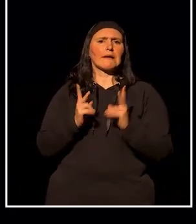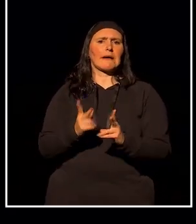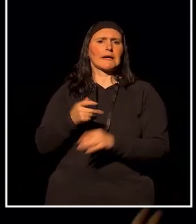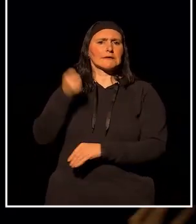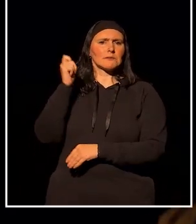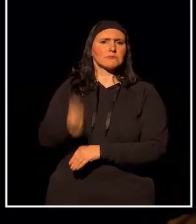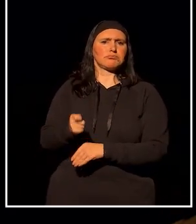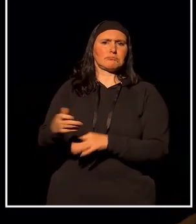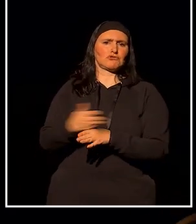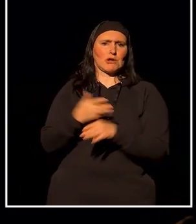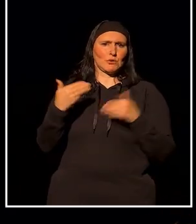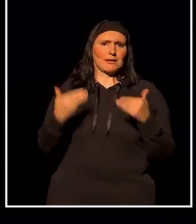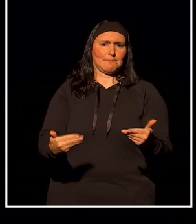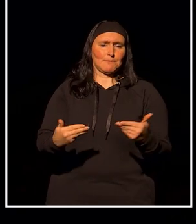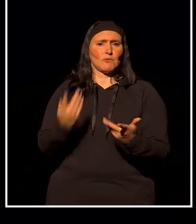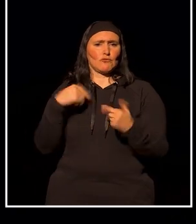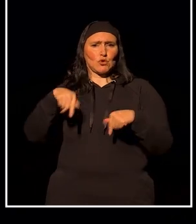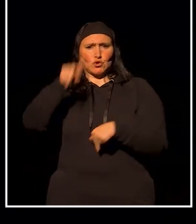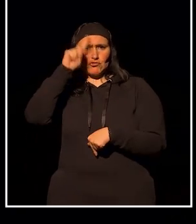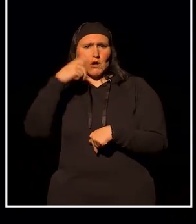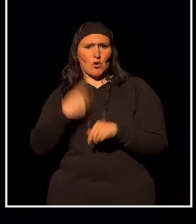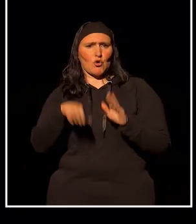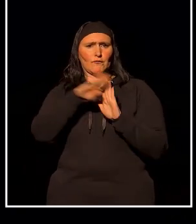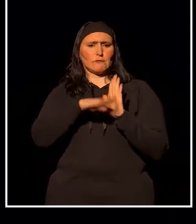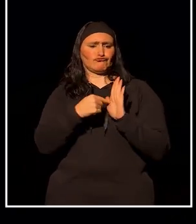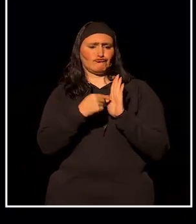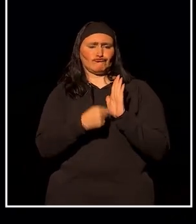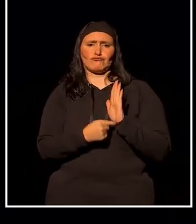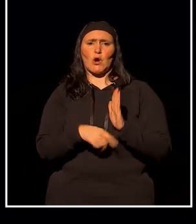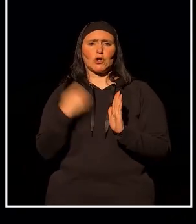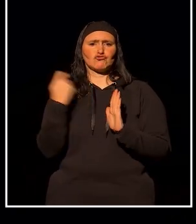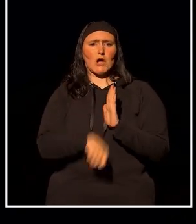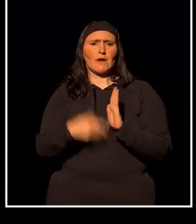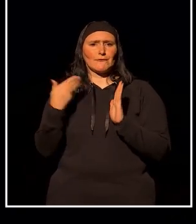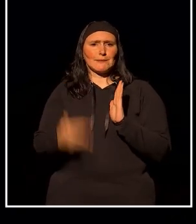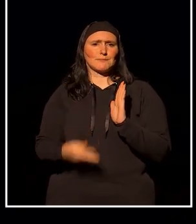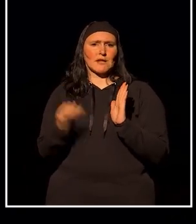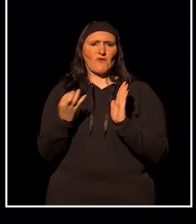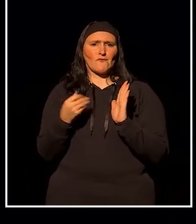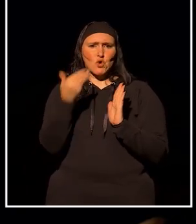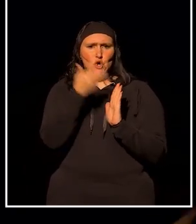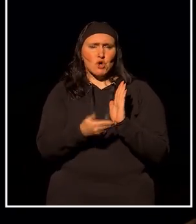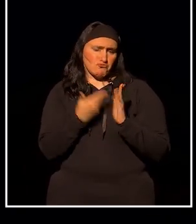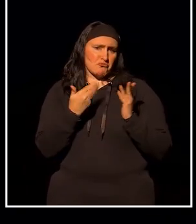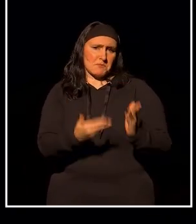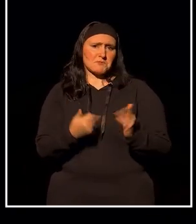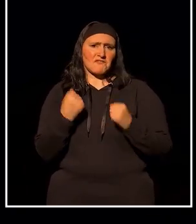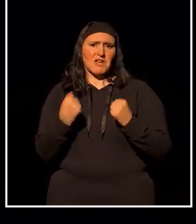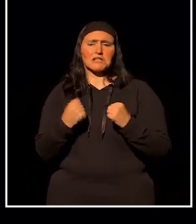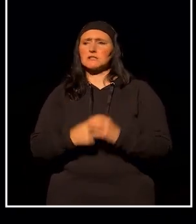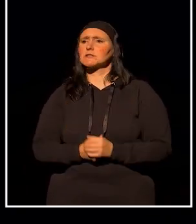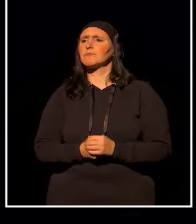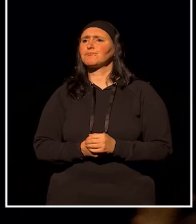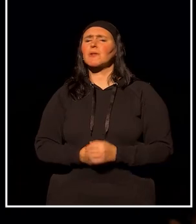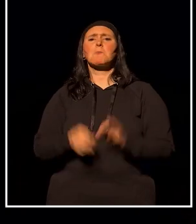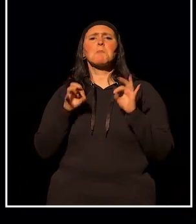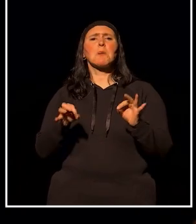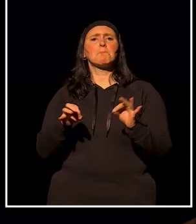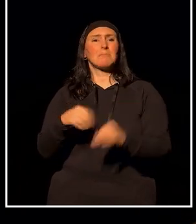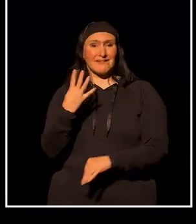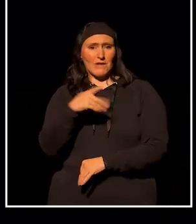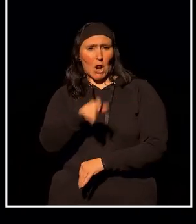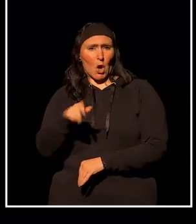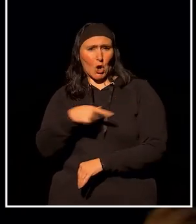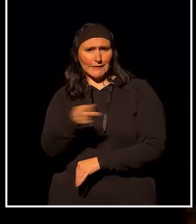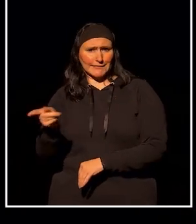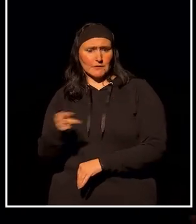ist, ist bei uns festgelegt. Meine Frage, wenn man sieht, warum die vier Leute jetzt aufgehört haben, sie haben nicht aufgehört,